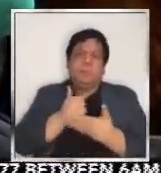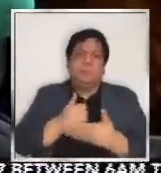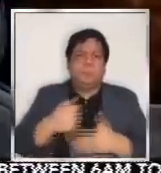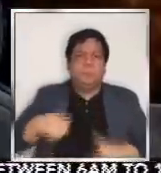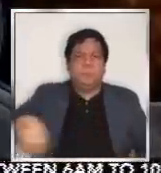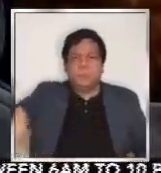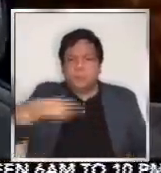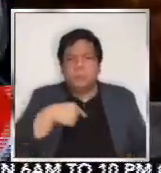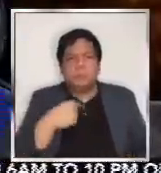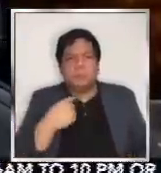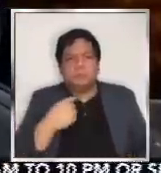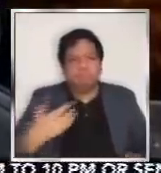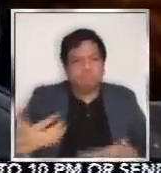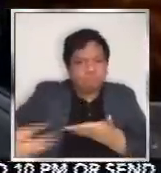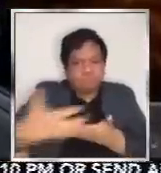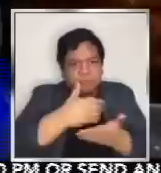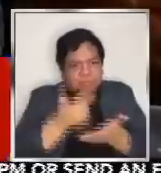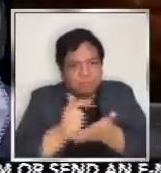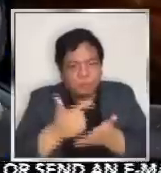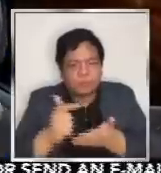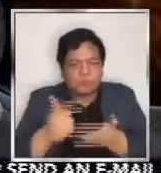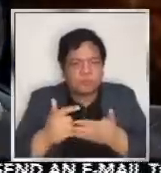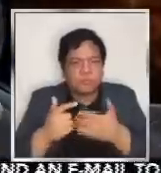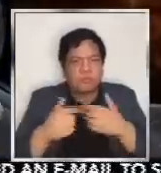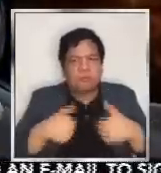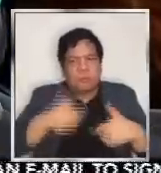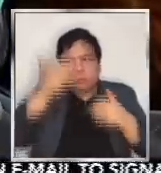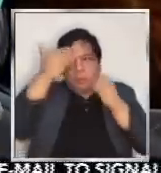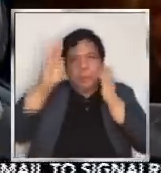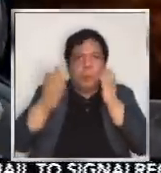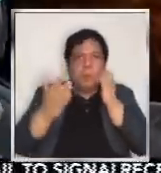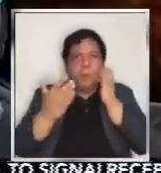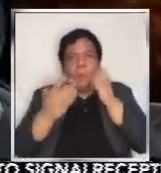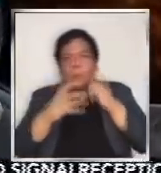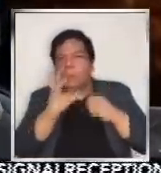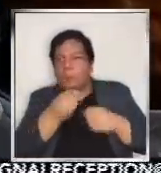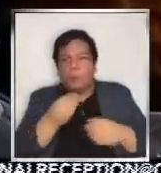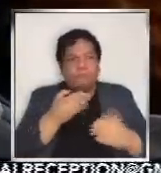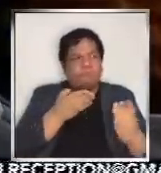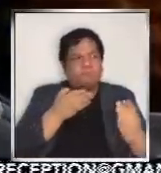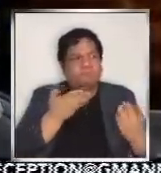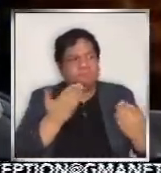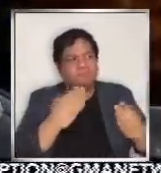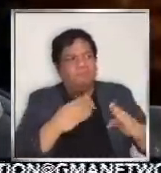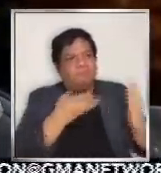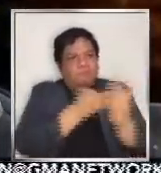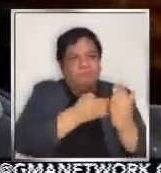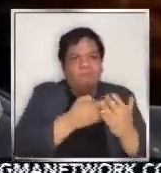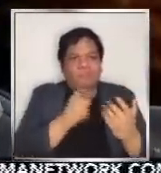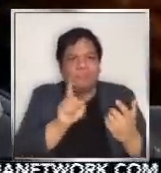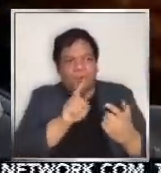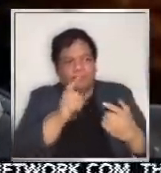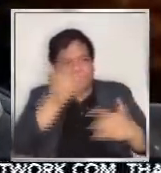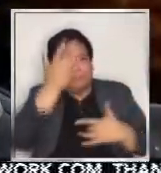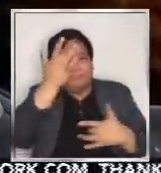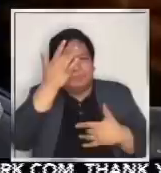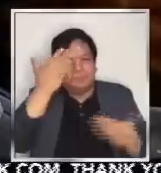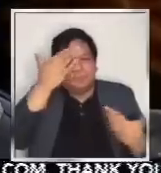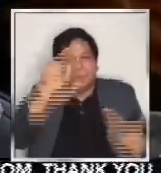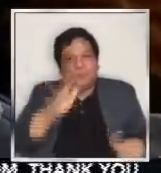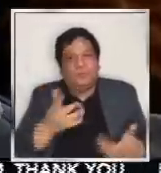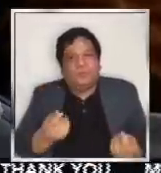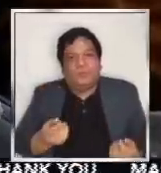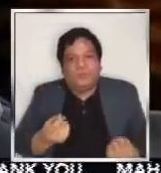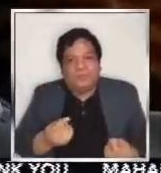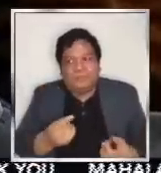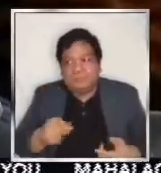basura. Kasi hindi naman po namin alam kung sino yung mga kalaban namin, kung ano yung sakit na kalaban namin. Saka yung mga hinakotan naming ruta, baka mayroong